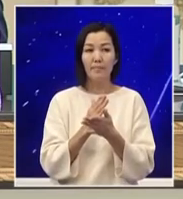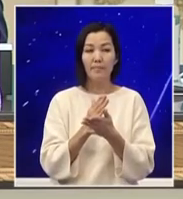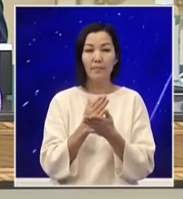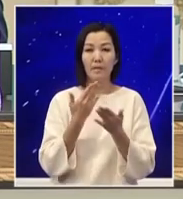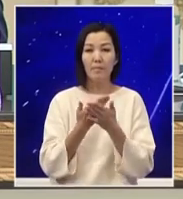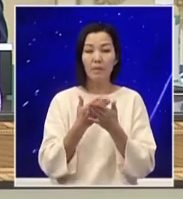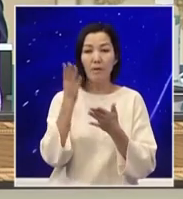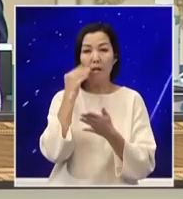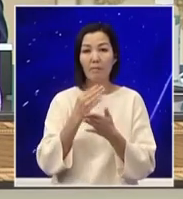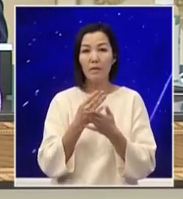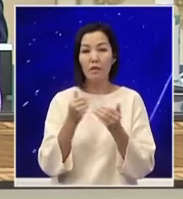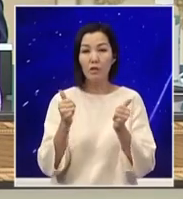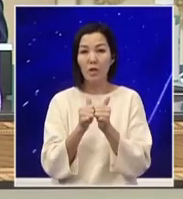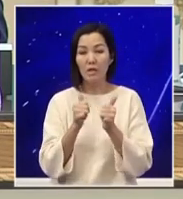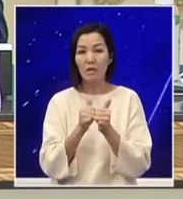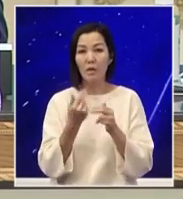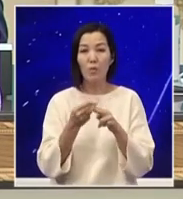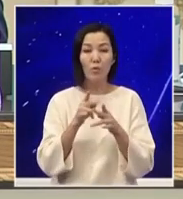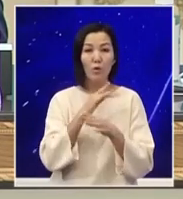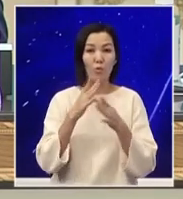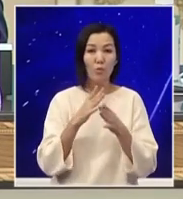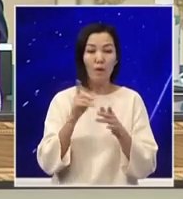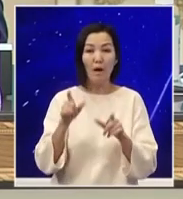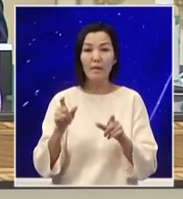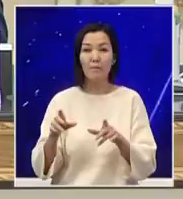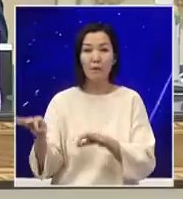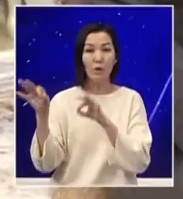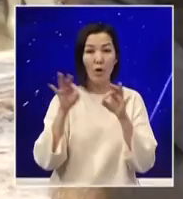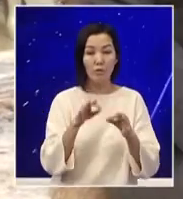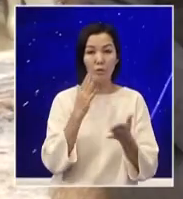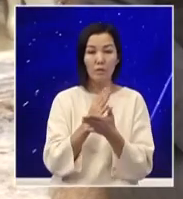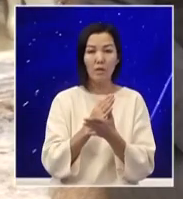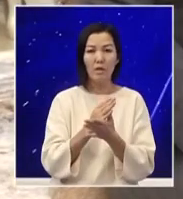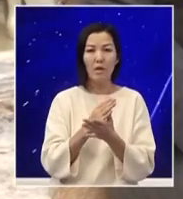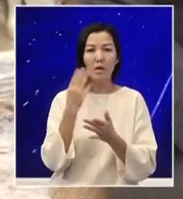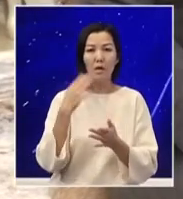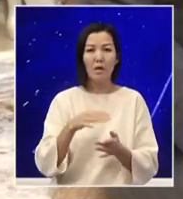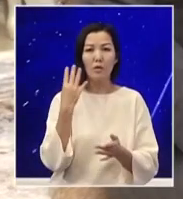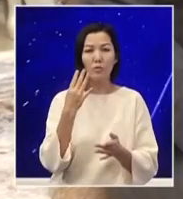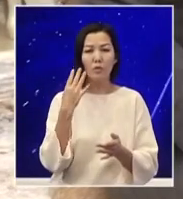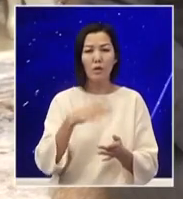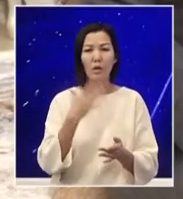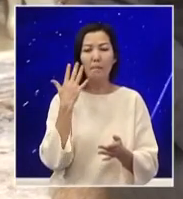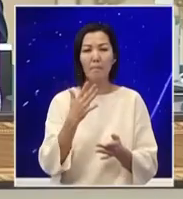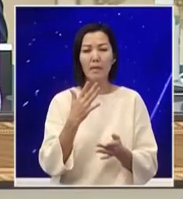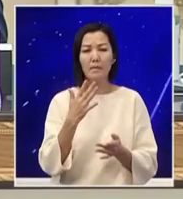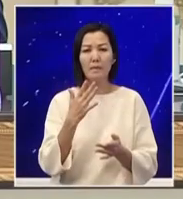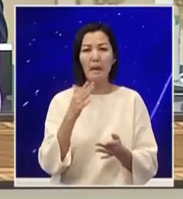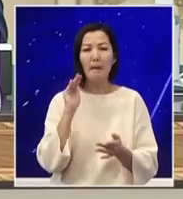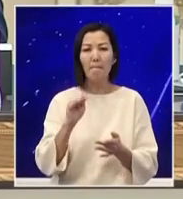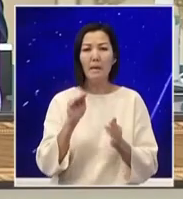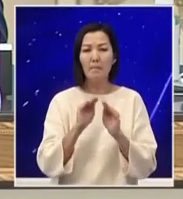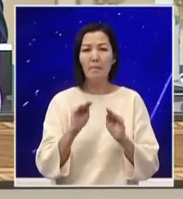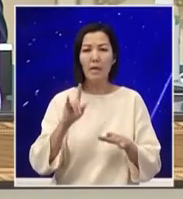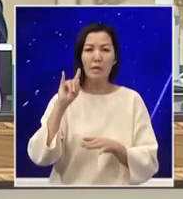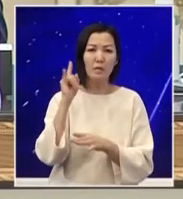вокруг Алматы. Вокруг Алматы. Вот. Поэтому жыл сайын 44-45 не бала